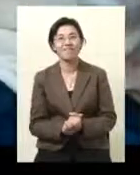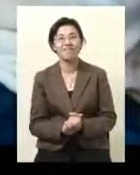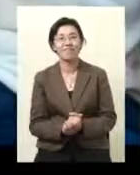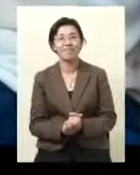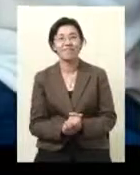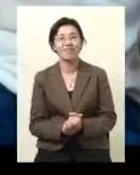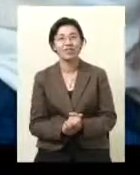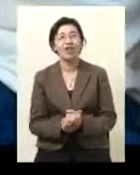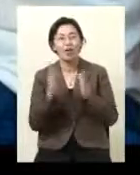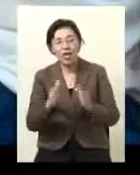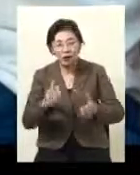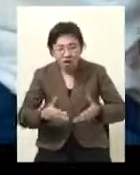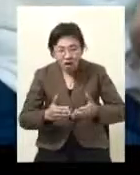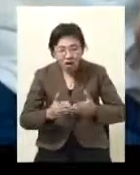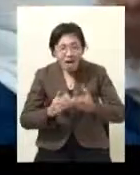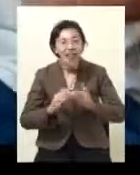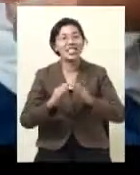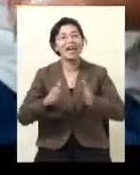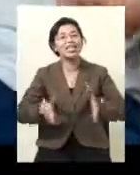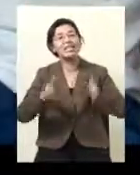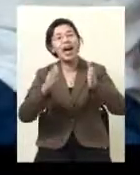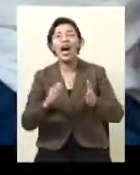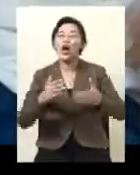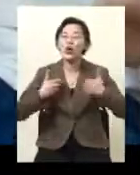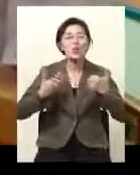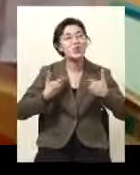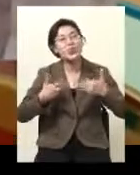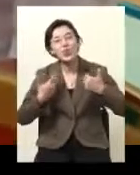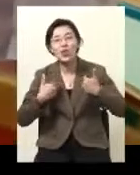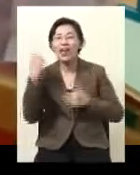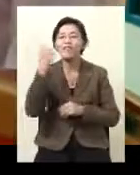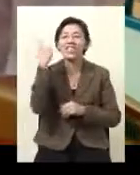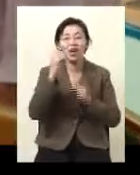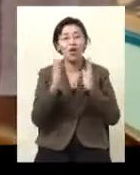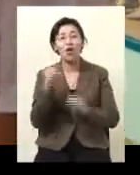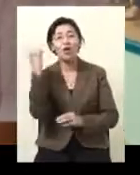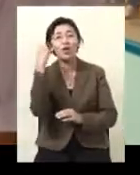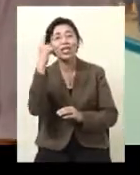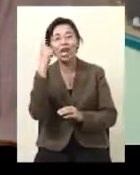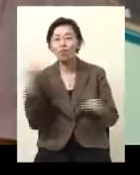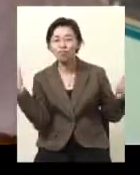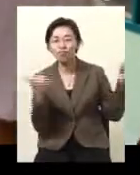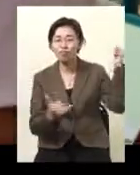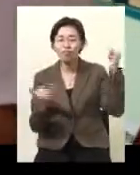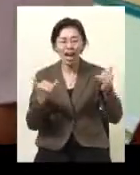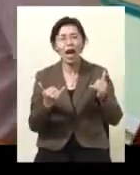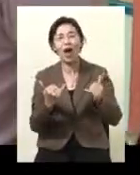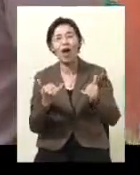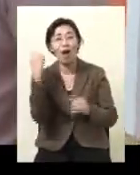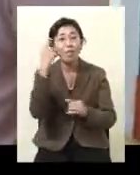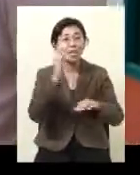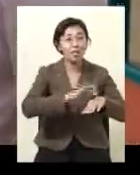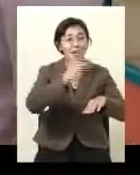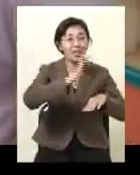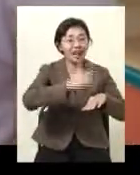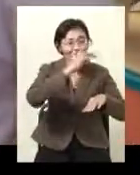คนเราสร้างขึ้นมานะครับเป็นลักษณะสันทนาการเพื่อให้นักท่องเที่ยวมานอกจากธรรมชาตินะครับ